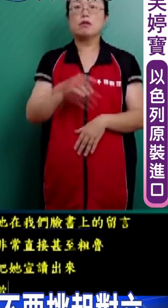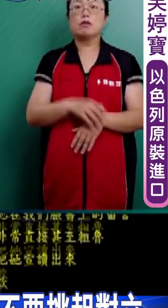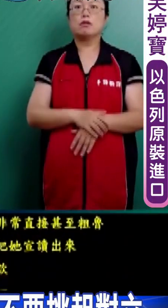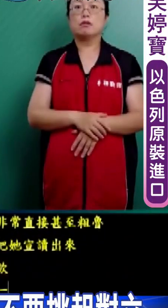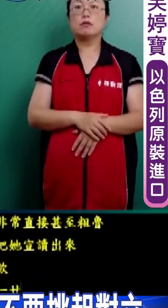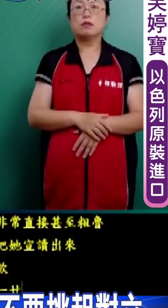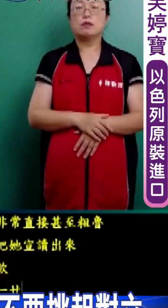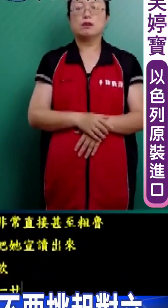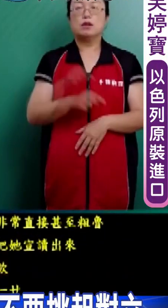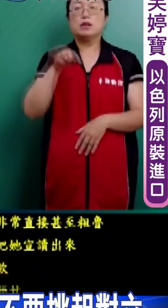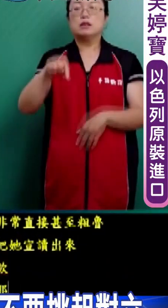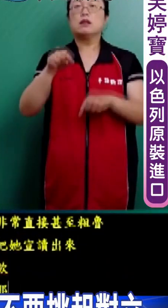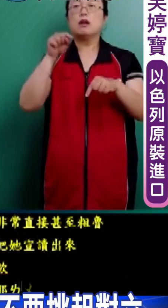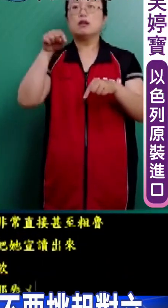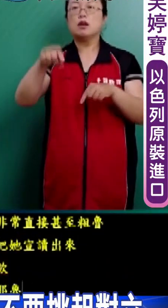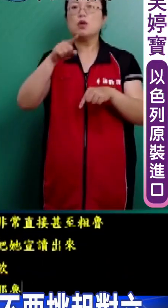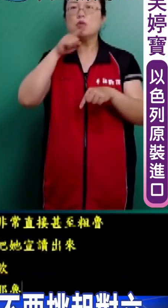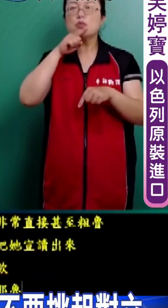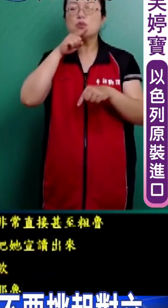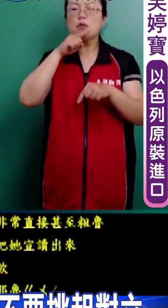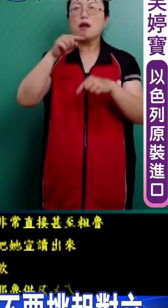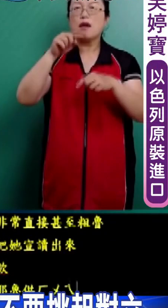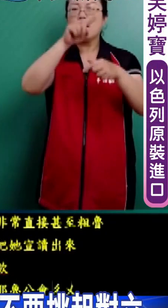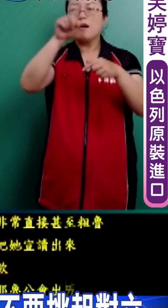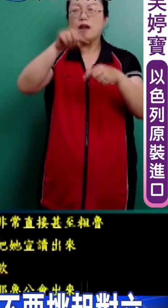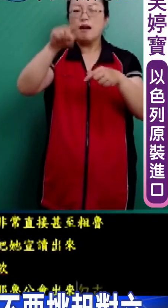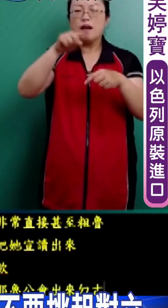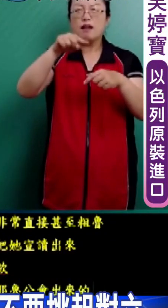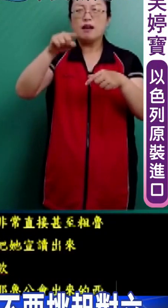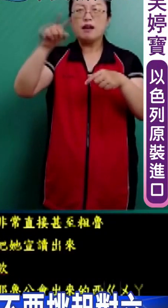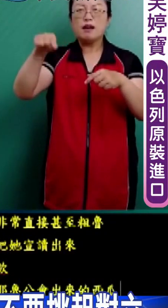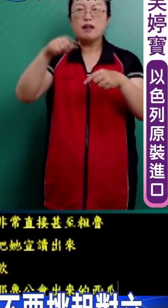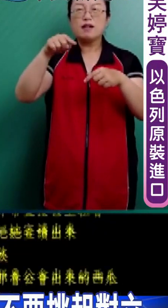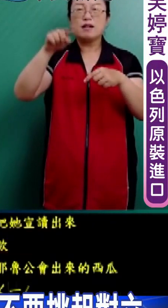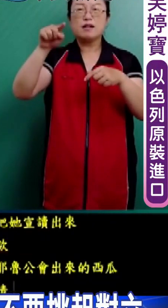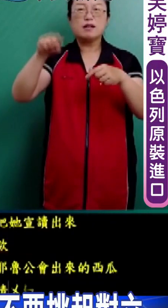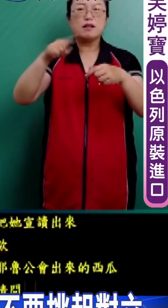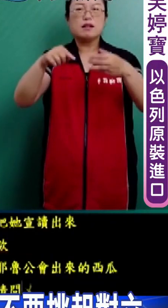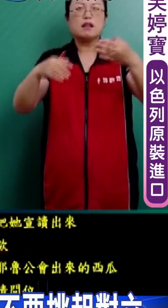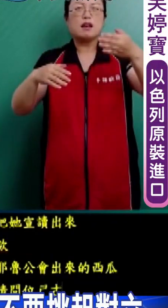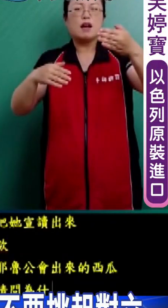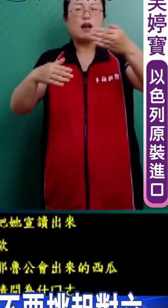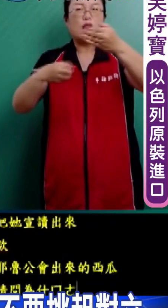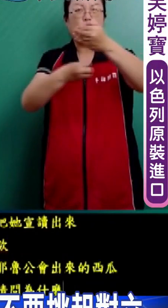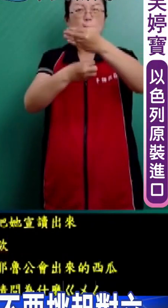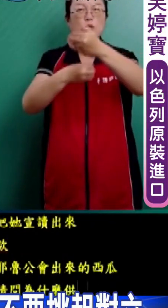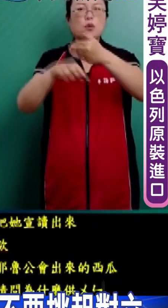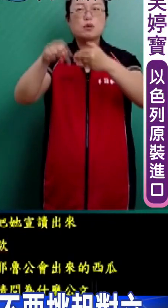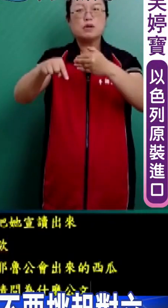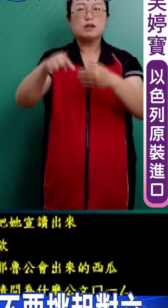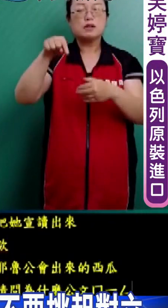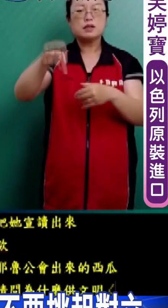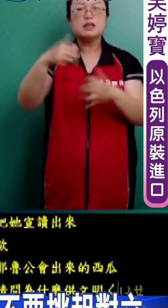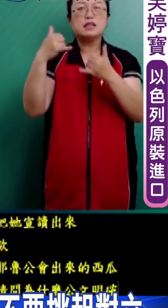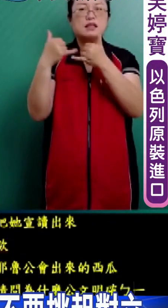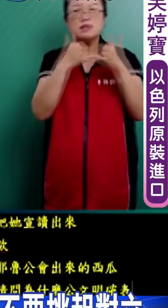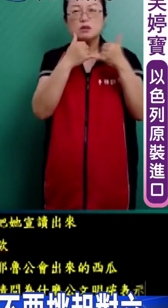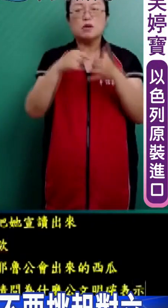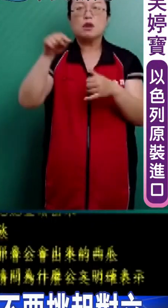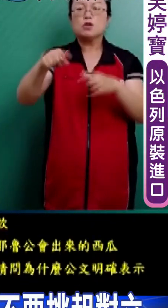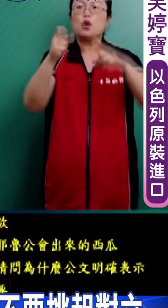来的西瓜，请问一下，到底为什么公文明确表示药局实习生